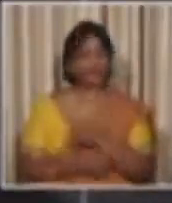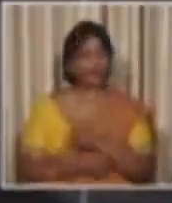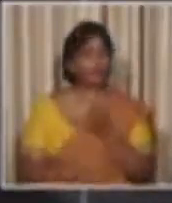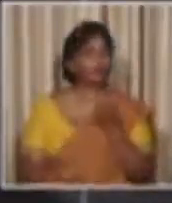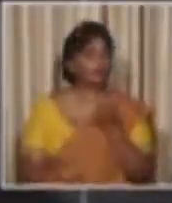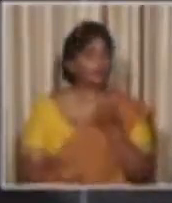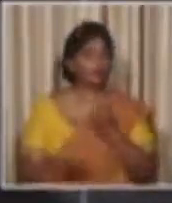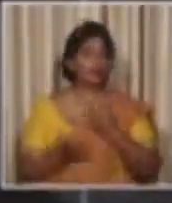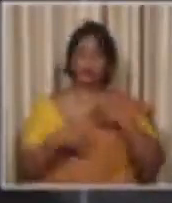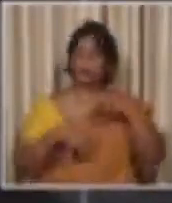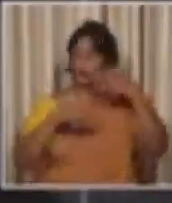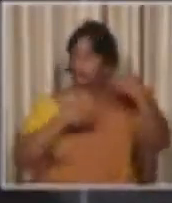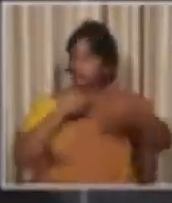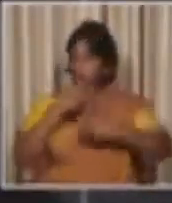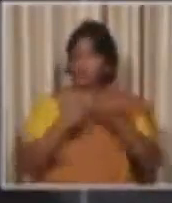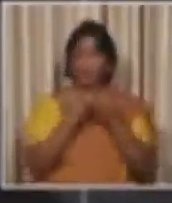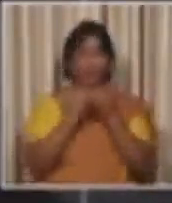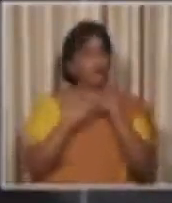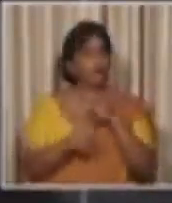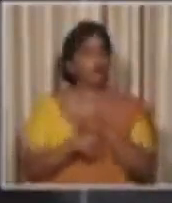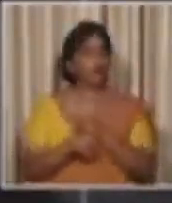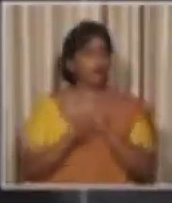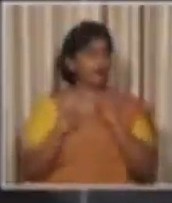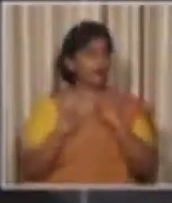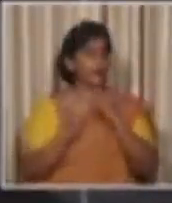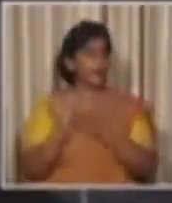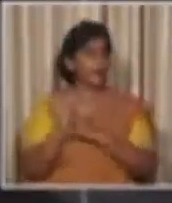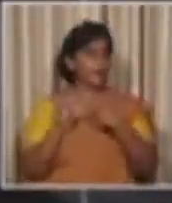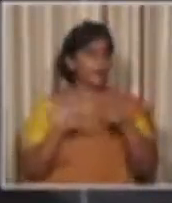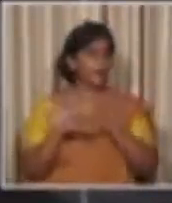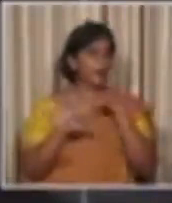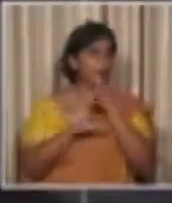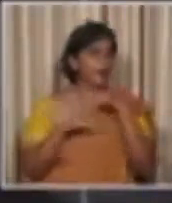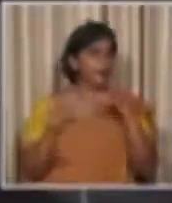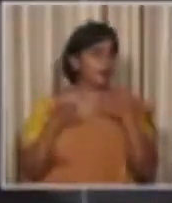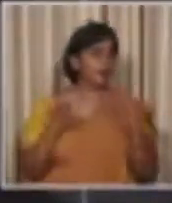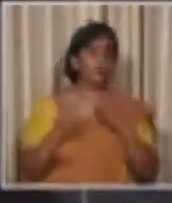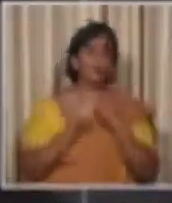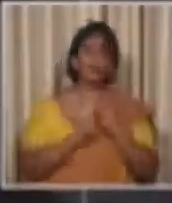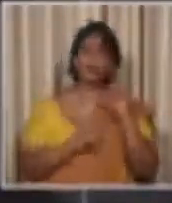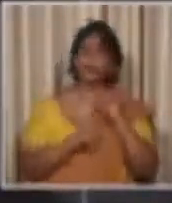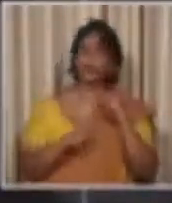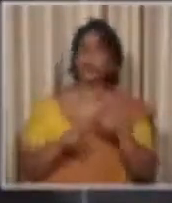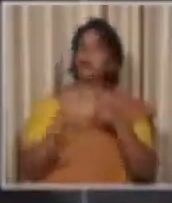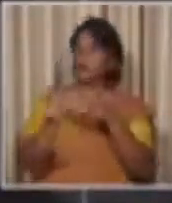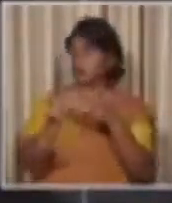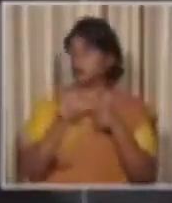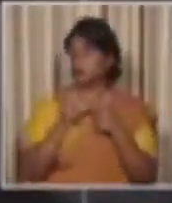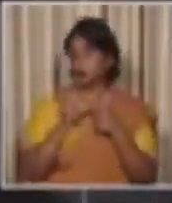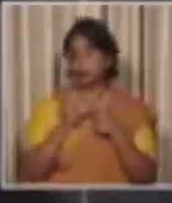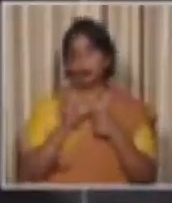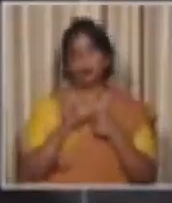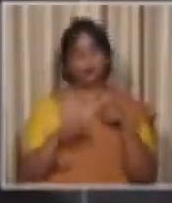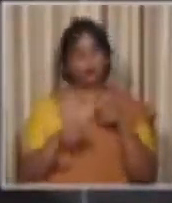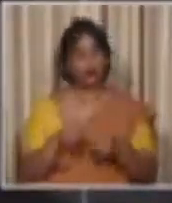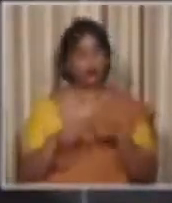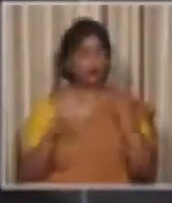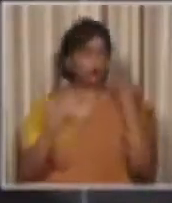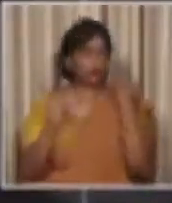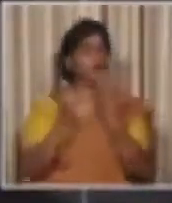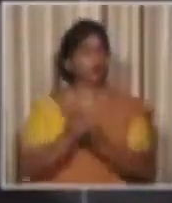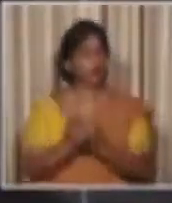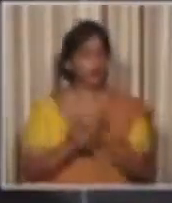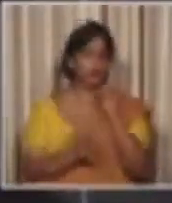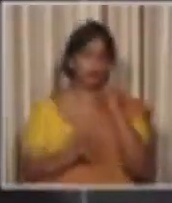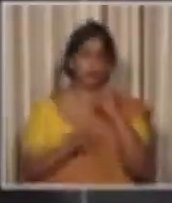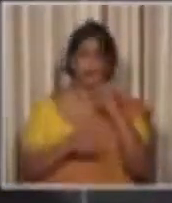මිලලන් සුකැඳවීම විවෘත කිරීම ඇයි 17 වෙනිදා කෙරුවේ නැත්ත කියලා මේ සභාවේ උත්තරයක් දිය යුතුයි. මම මේක ඉදිරිපත් කරනවා.